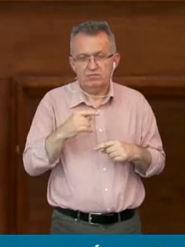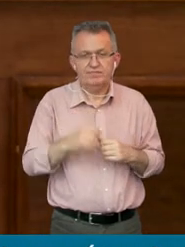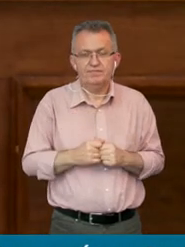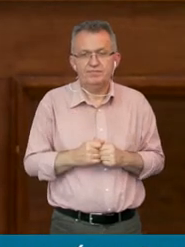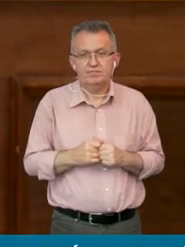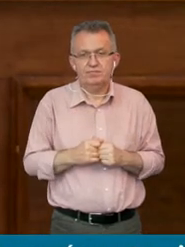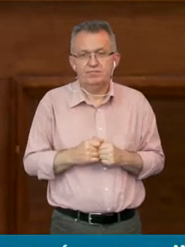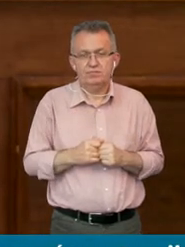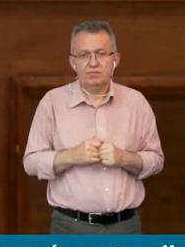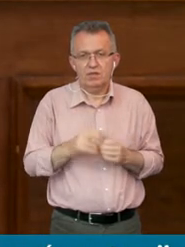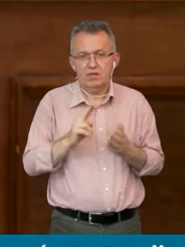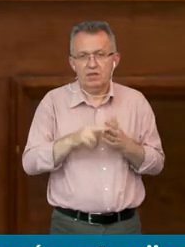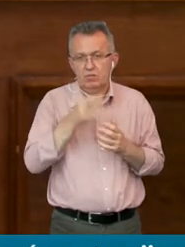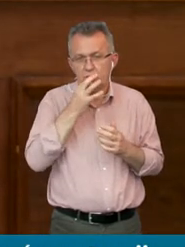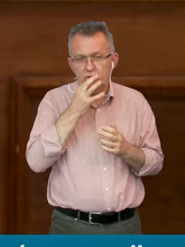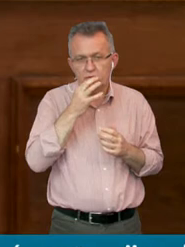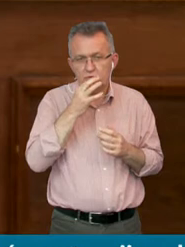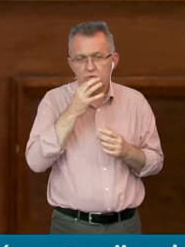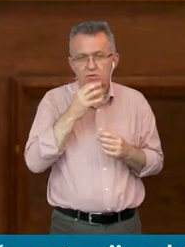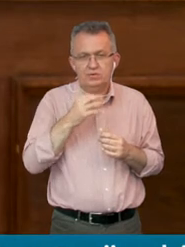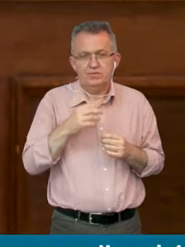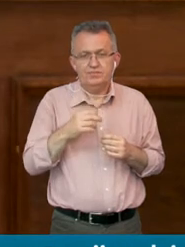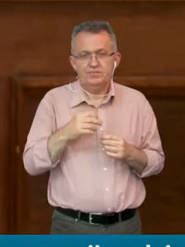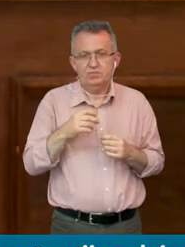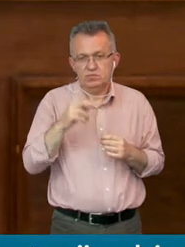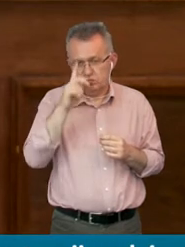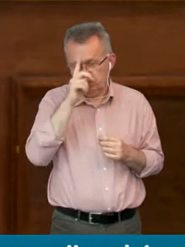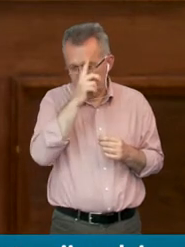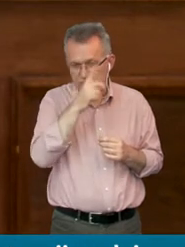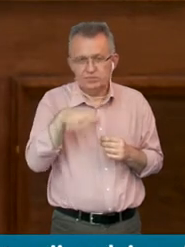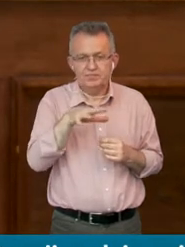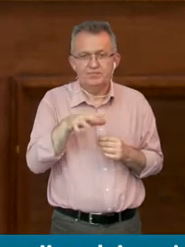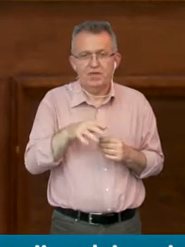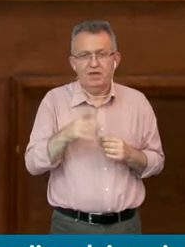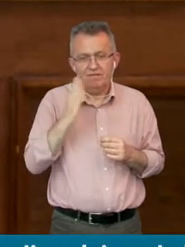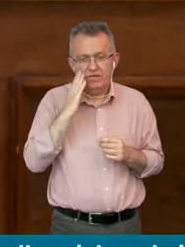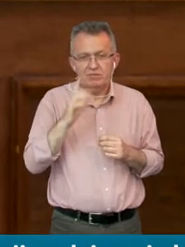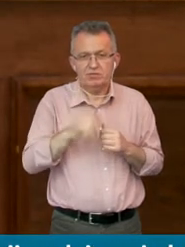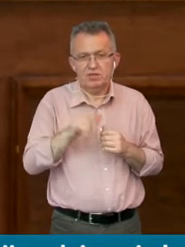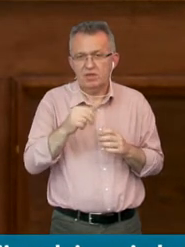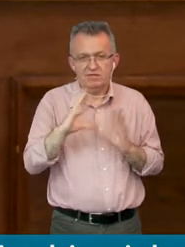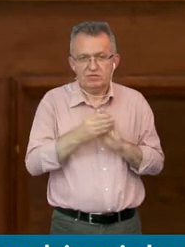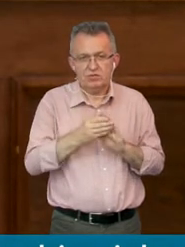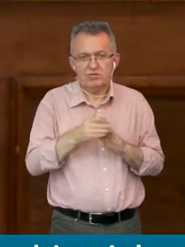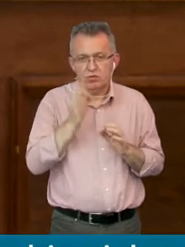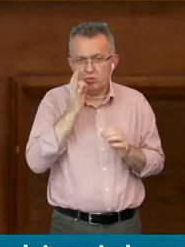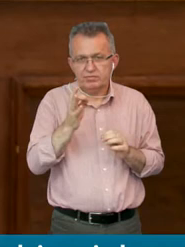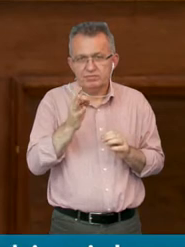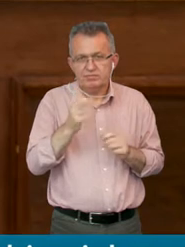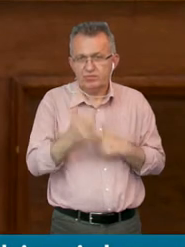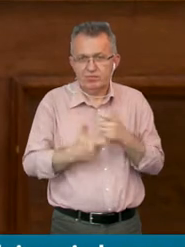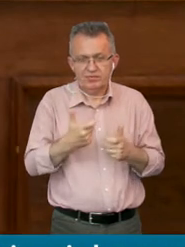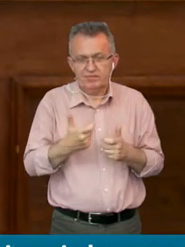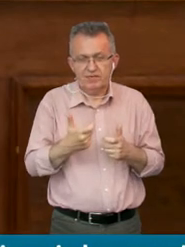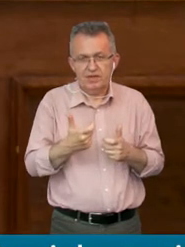strony na młodych uczniach naszych szkół. Wiemy, że nie wszyscy sobie z tym dobrze